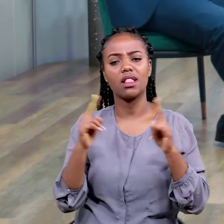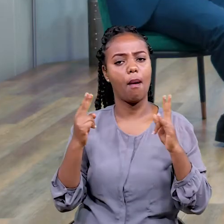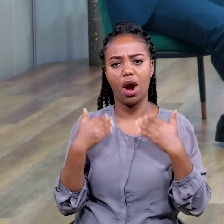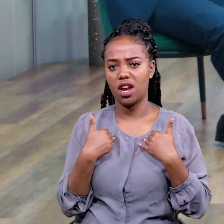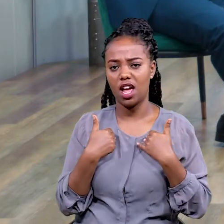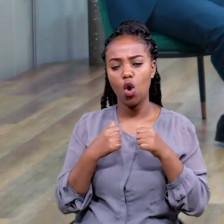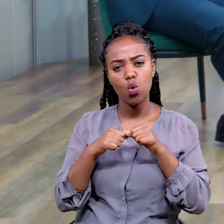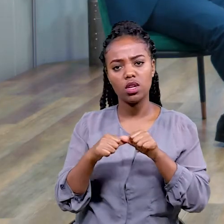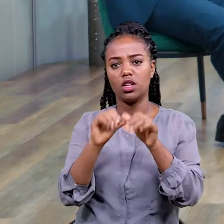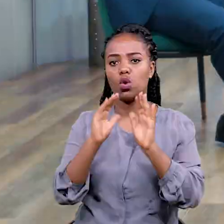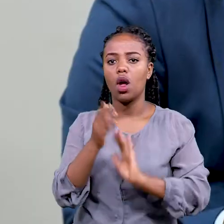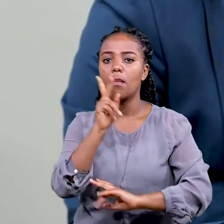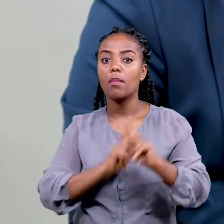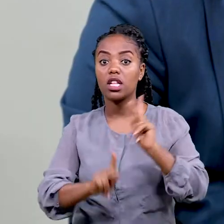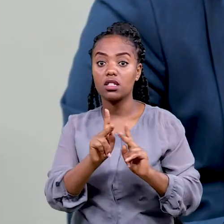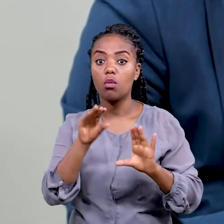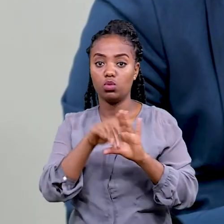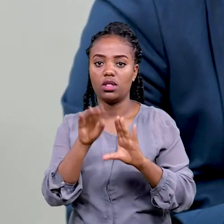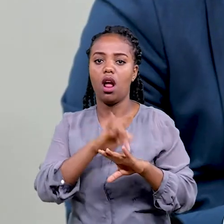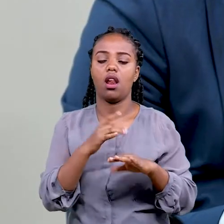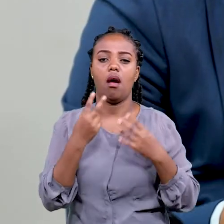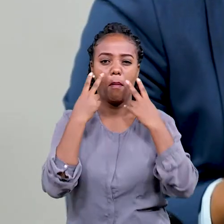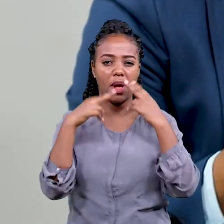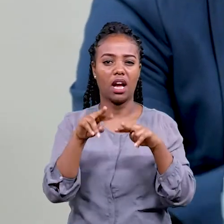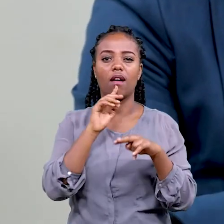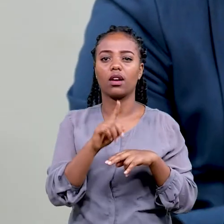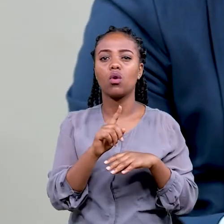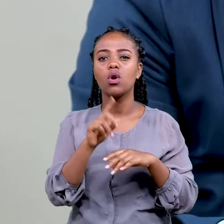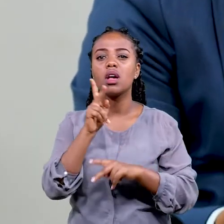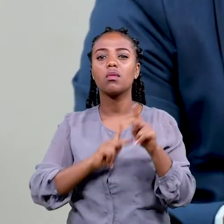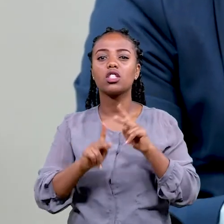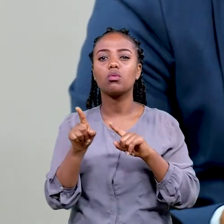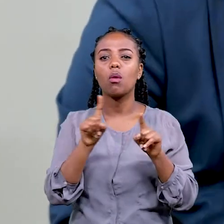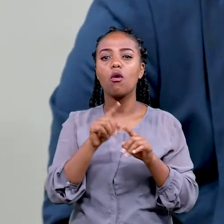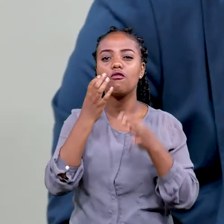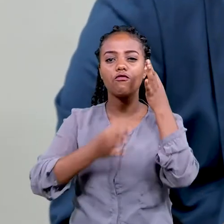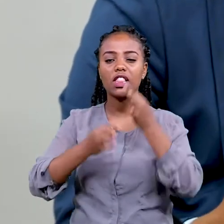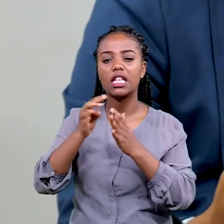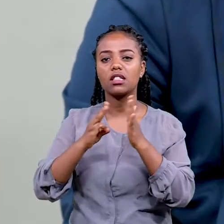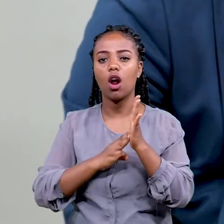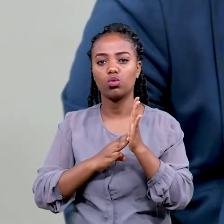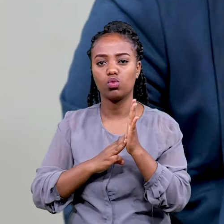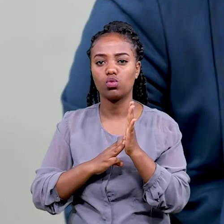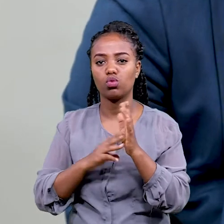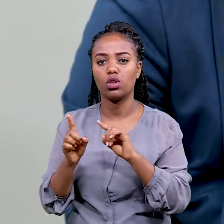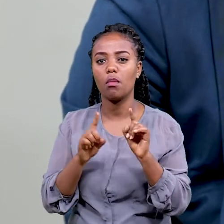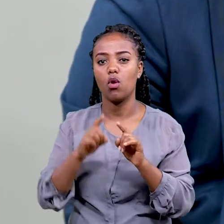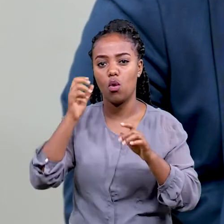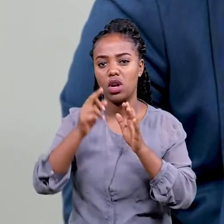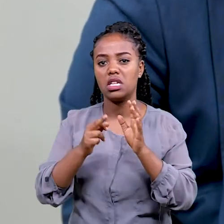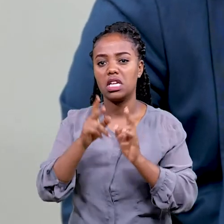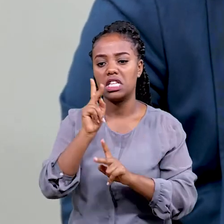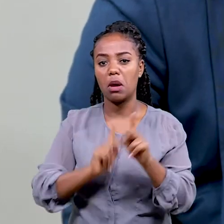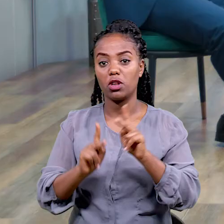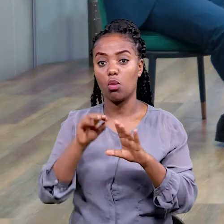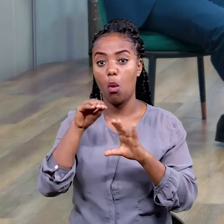በጣም ኮንቲኒየስ የሆነ በህብረተሰቡ ይሄ በህብረተሰቡ ላይ ያለ አመለካከት ነው። ይሄ የህብረተሰቡ ደግሞ የፍትህ ስርዓቱንም የህብረተሰቡ ውጤቶች ስለሆነ